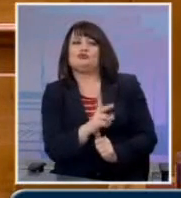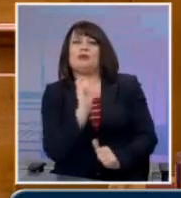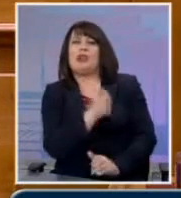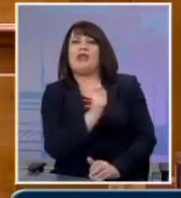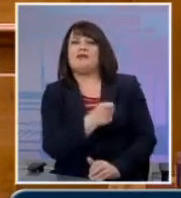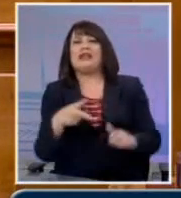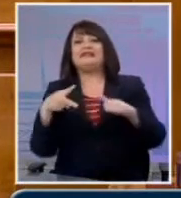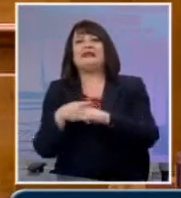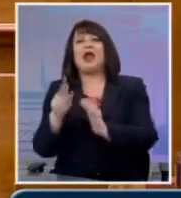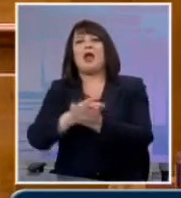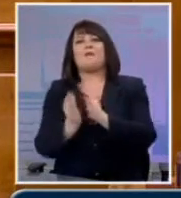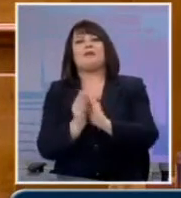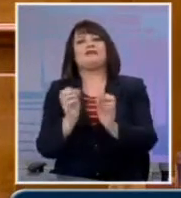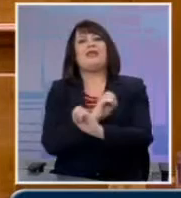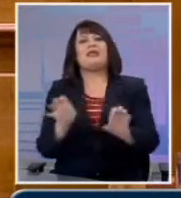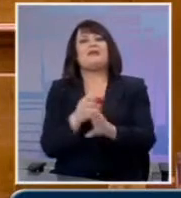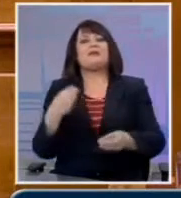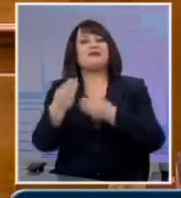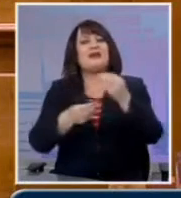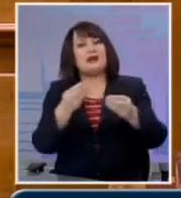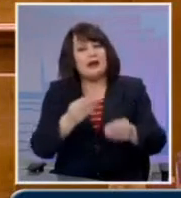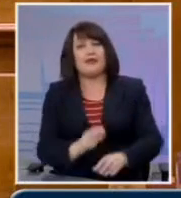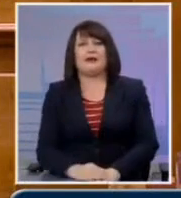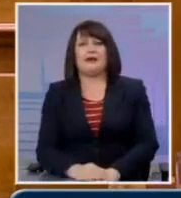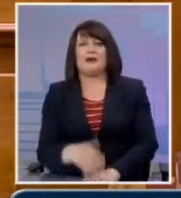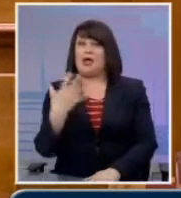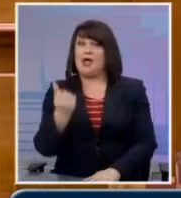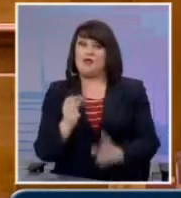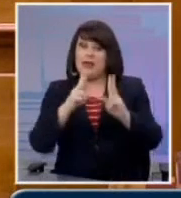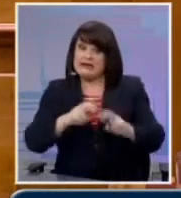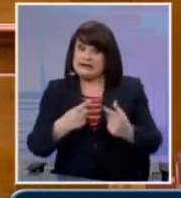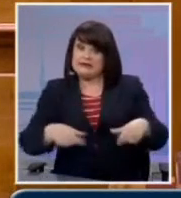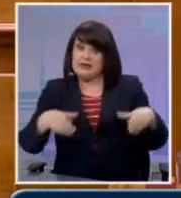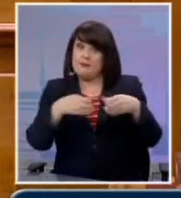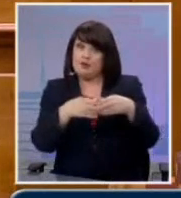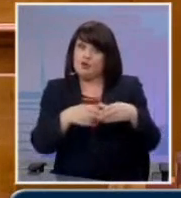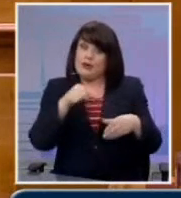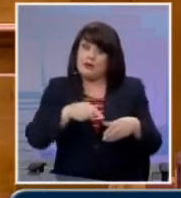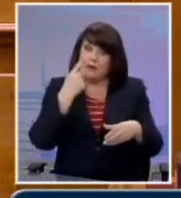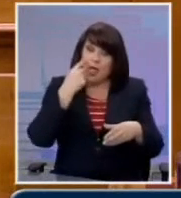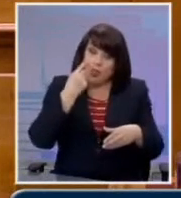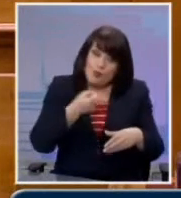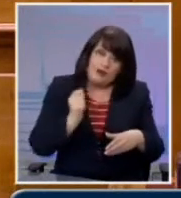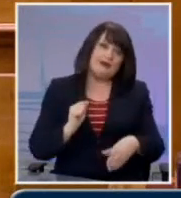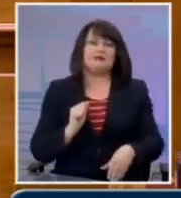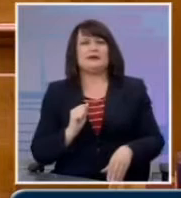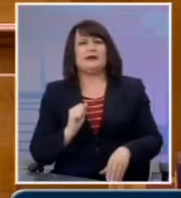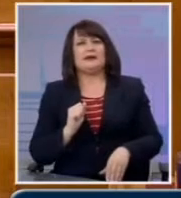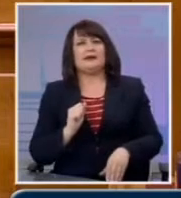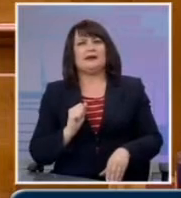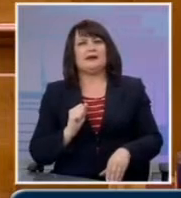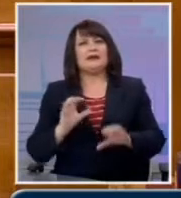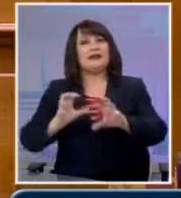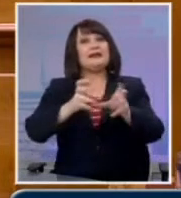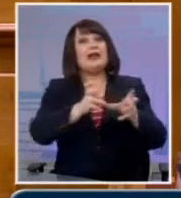των τραπεζών με τις διαφημίσεις οποίες δίνανε. Και έχουμε στα χέρια μας την Εξεταστική Επιτροπή, που εκεί θα δούμε τι ρόλο παίζαν τα media